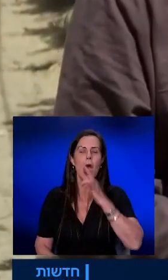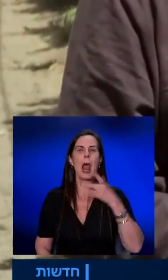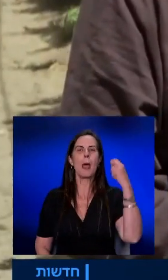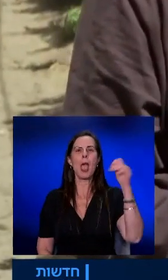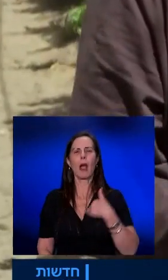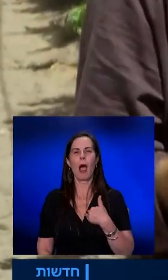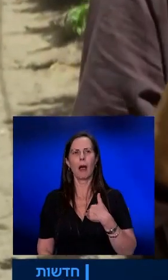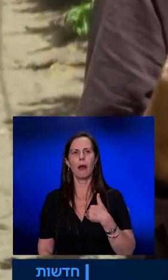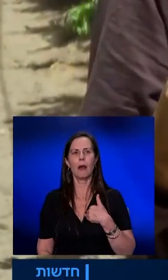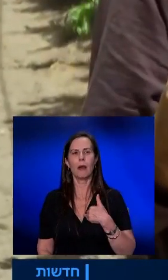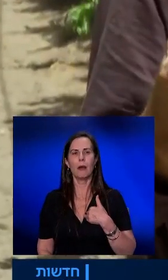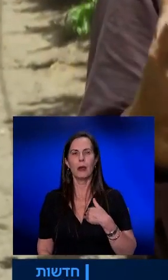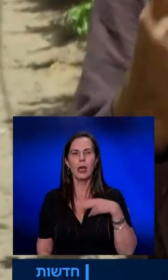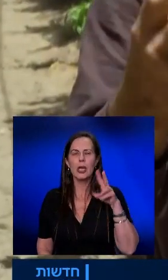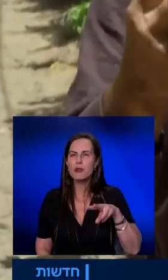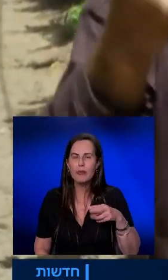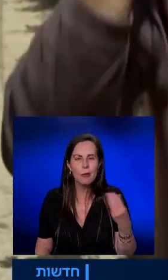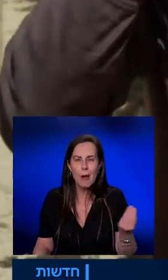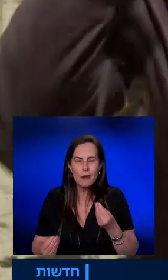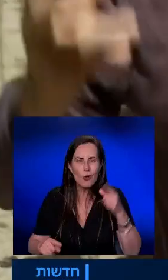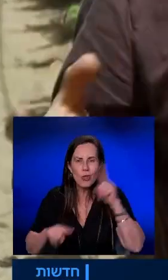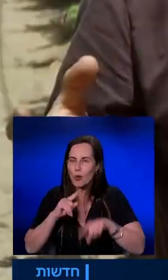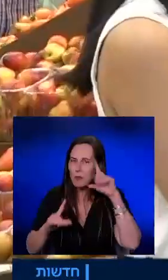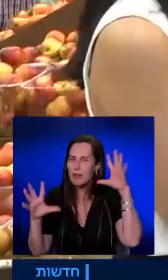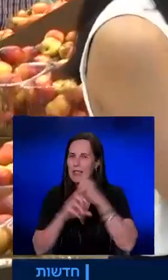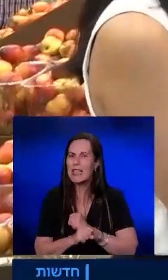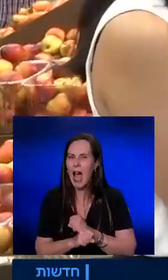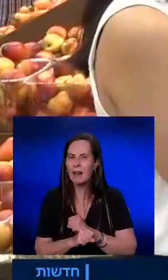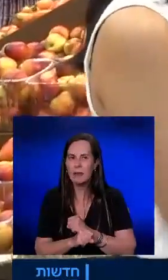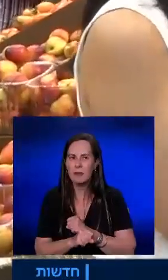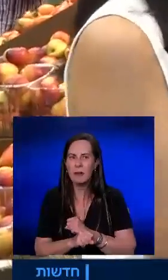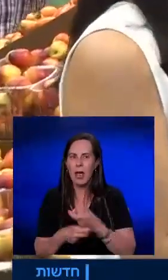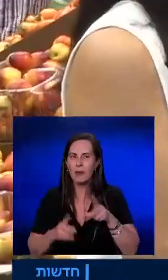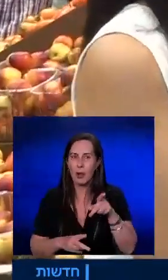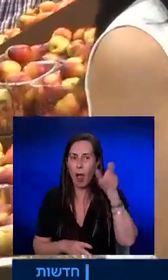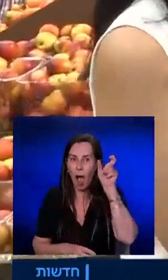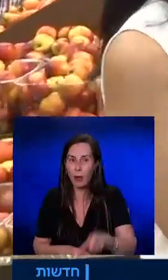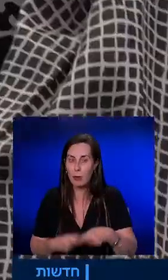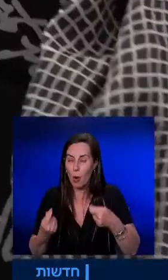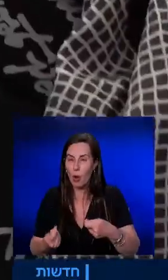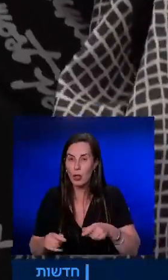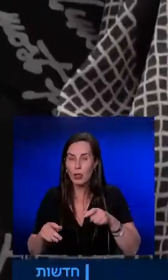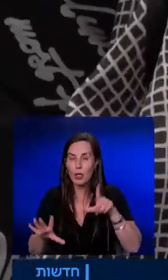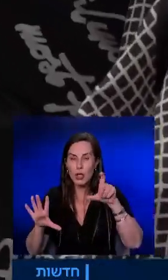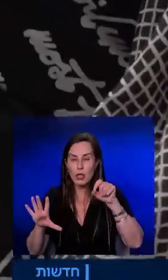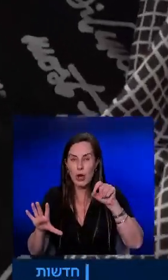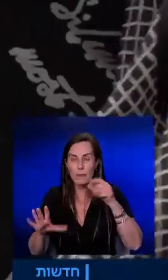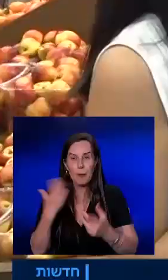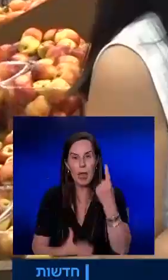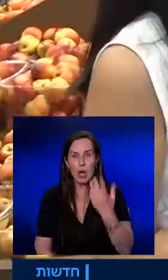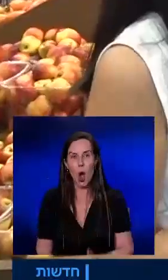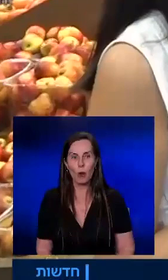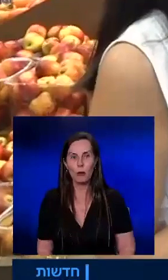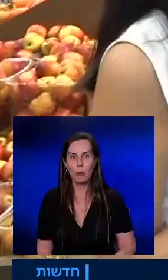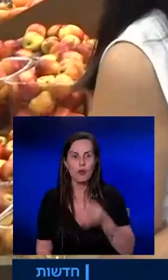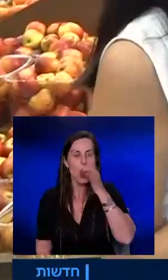יקר? יש פה איזשהו עיוות תפיסתי. איך ייתכן שאותו בן אדם מוכר ב-70 שקלים לקילו? צריכה לשאול,